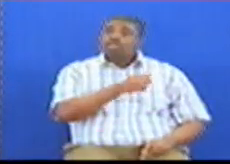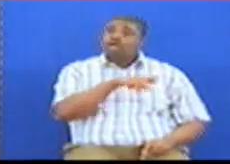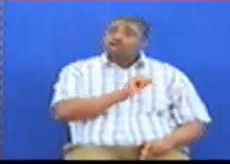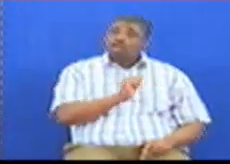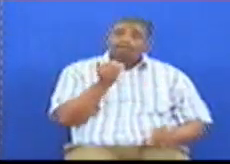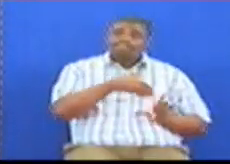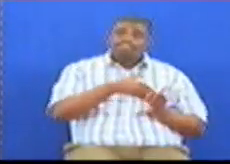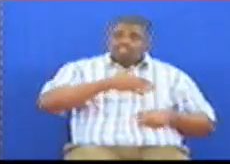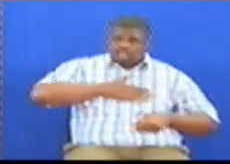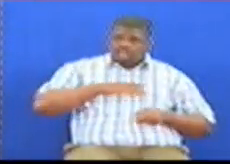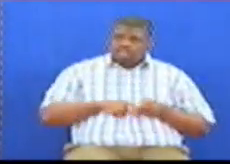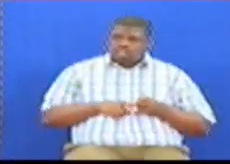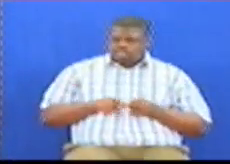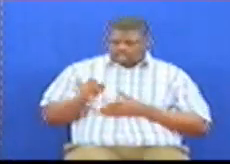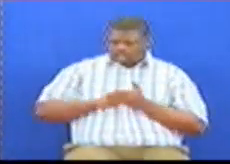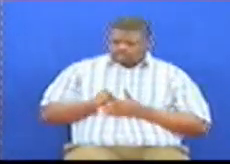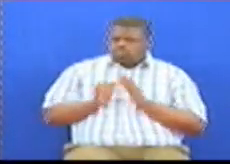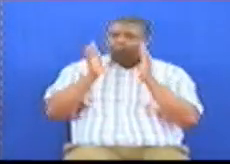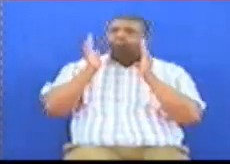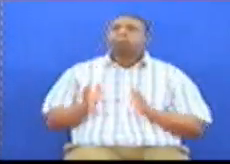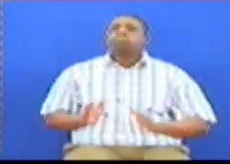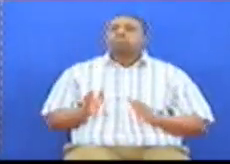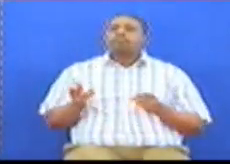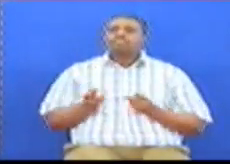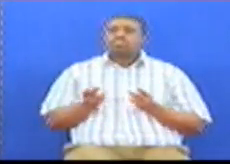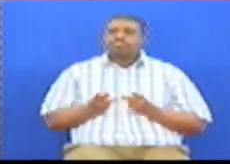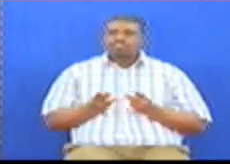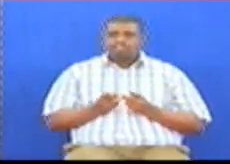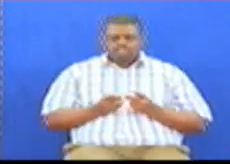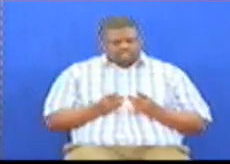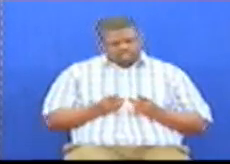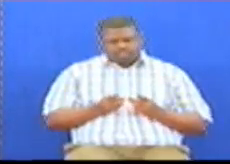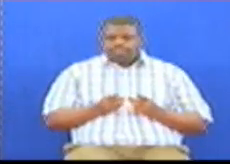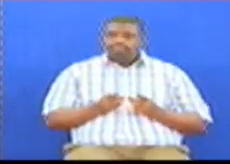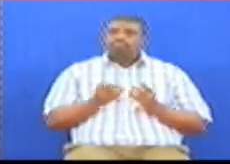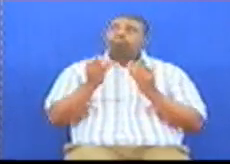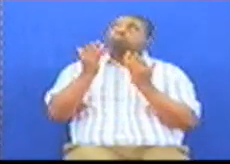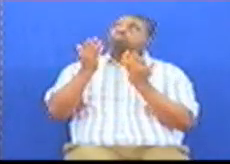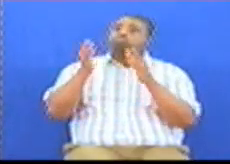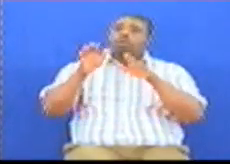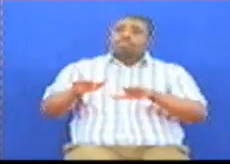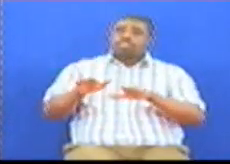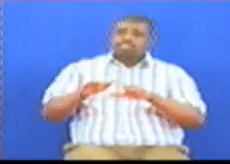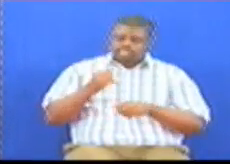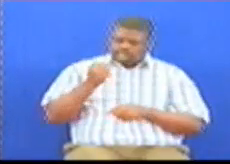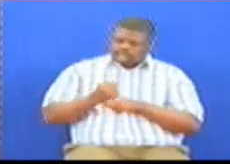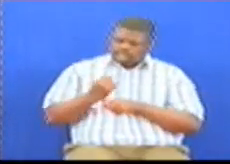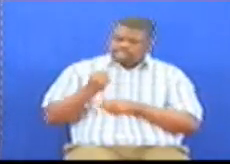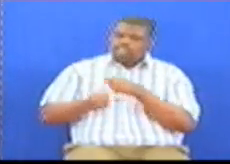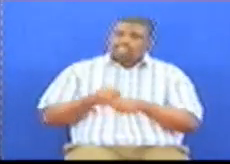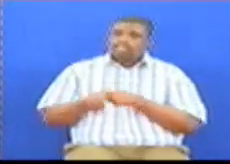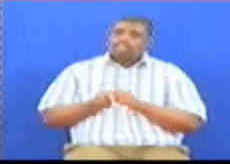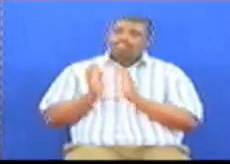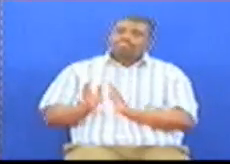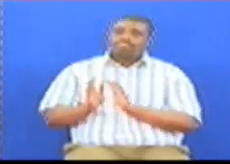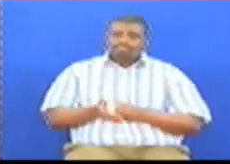jimboni, lakini pia katibu mkuu na watendaji wote katika wizara hii. Mungu awabariki sana na muendelee kuchapa kazi kwa sababu